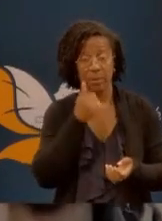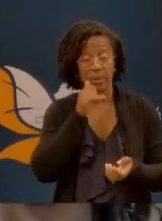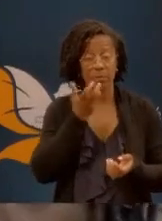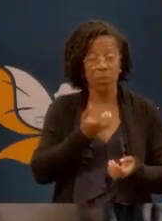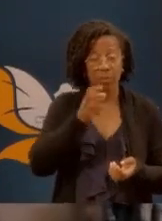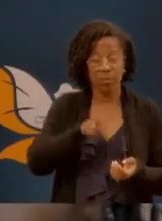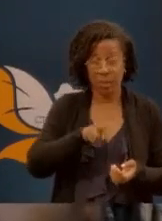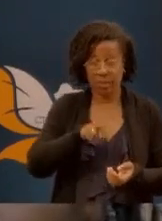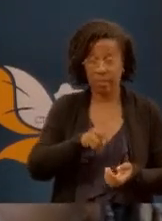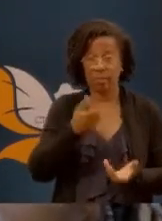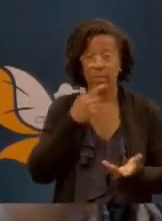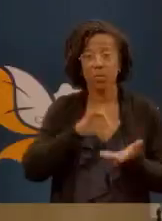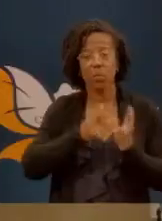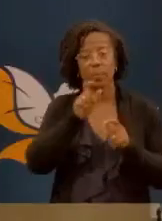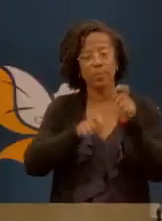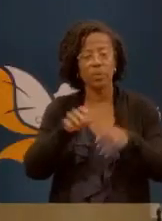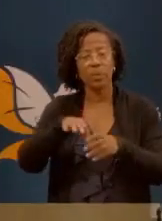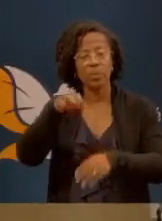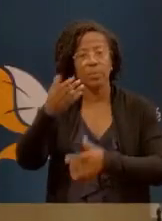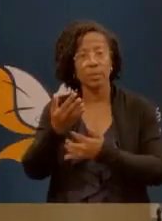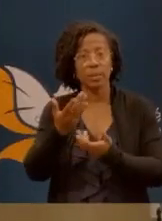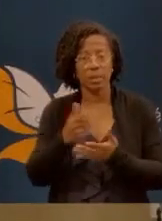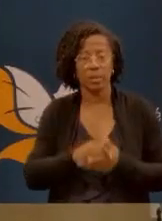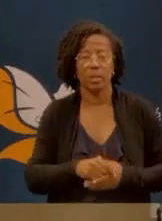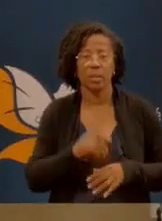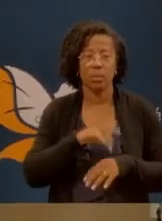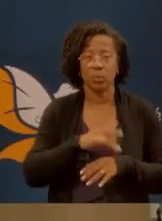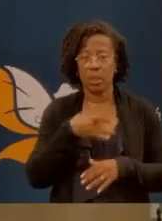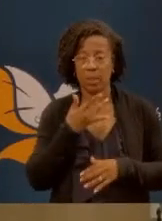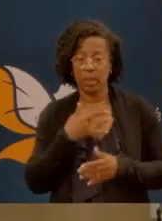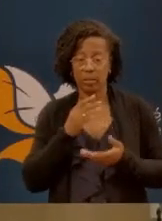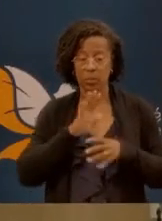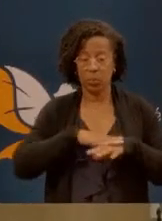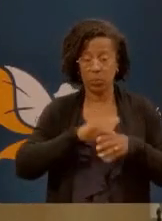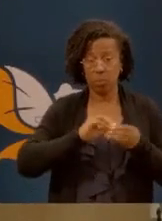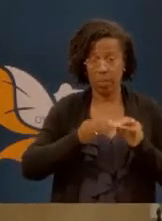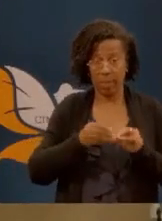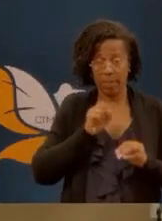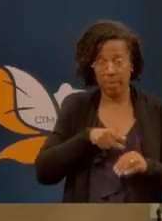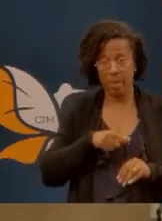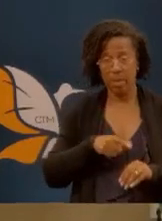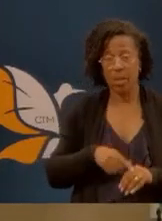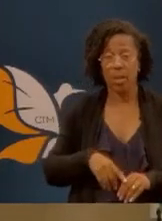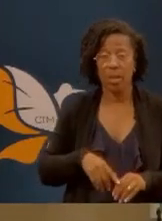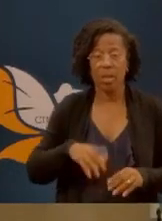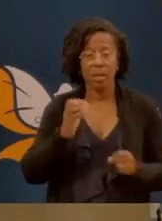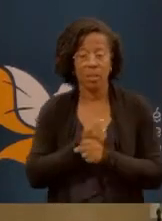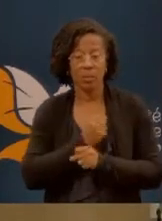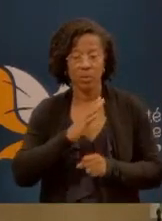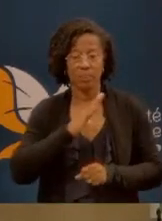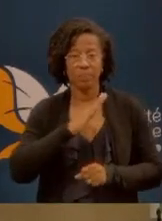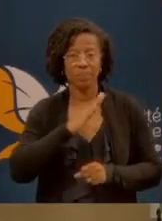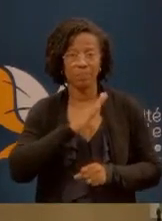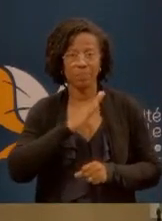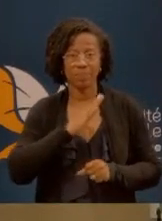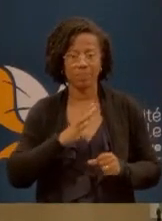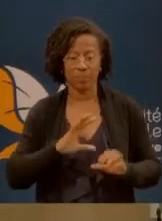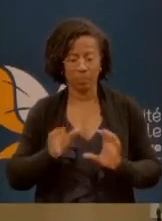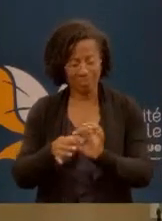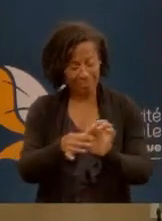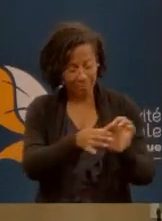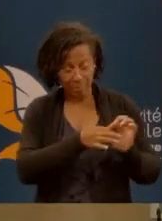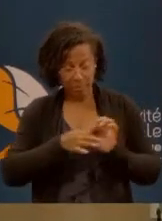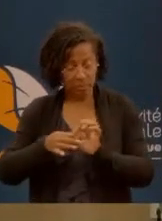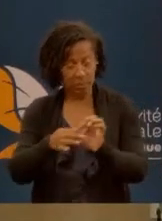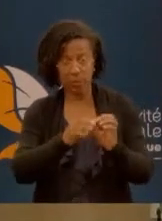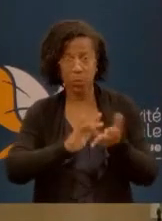que l'ensemble des élus martiniquais concernés puissent se prononcer et voir si on arrive à dégager une unité martiniquaise, voilà